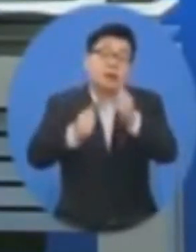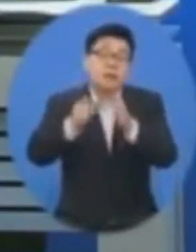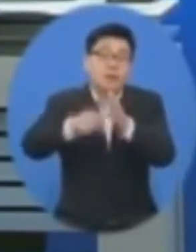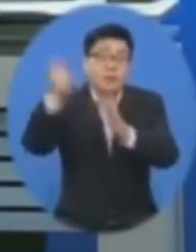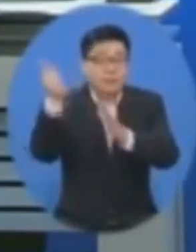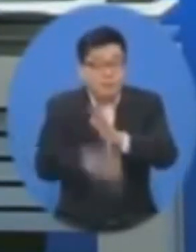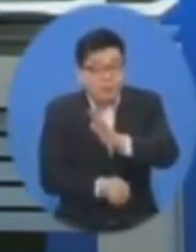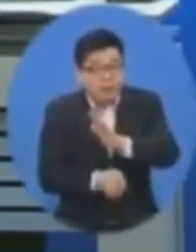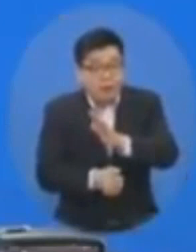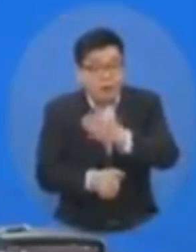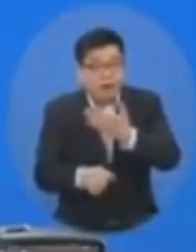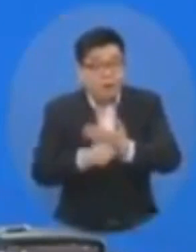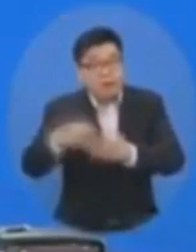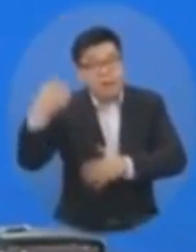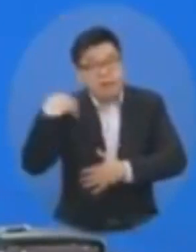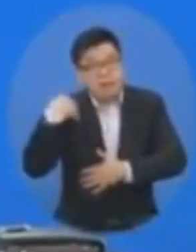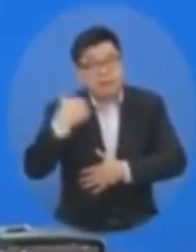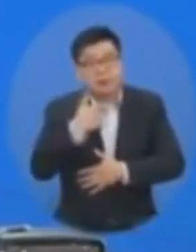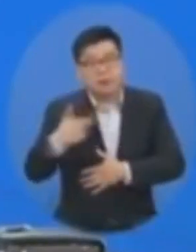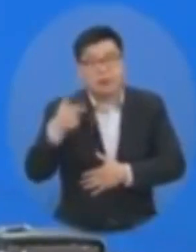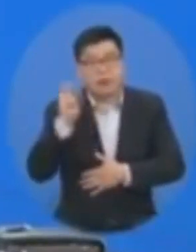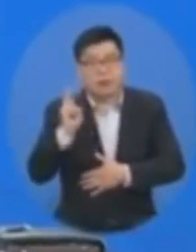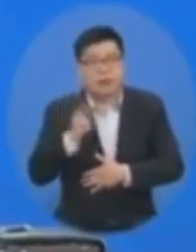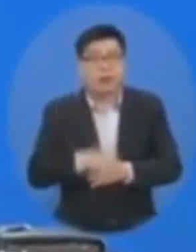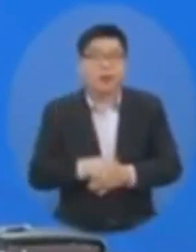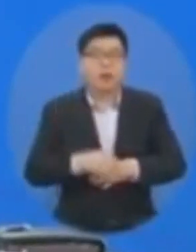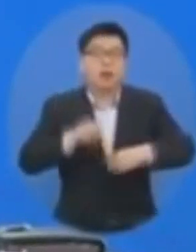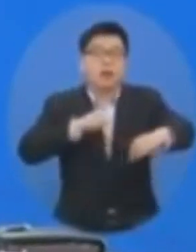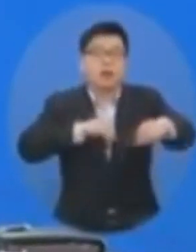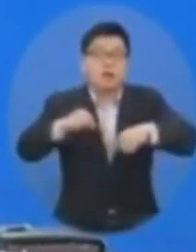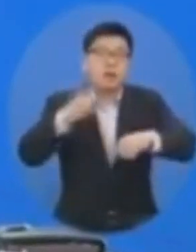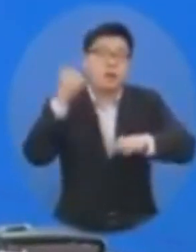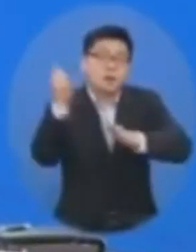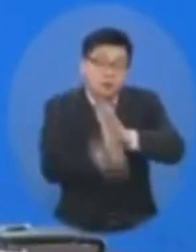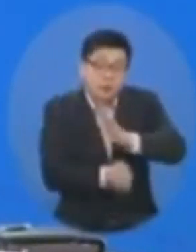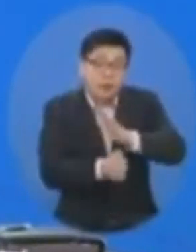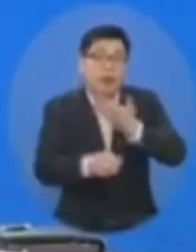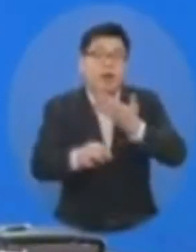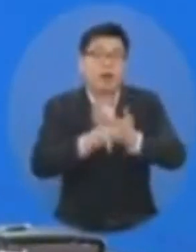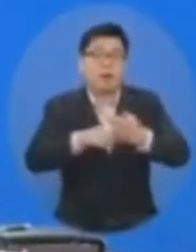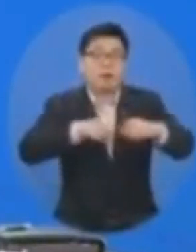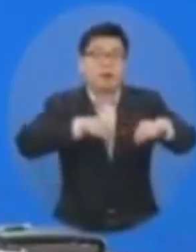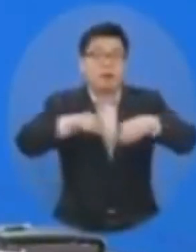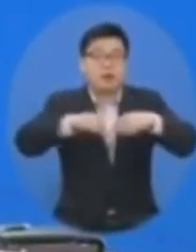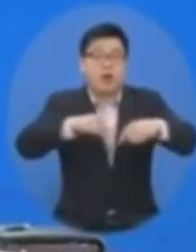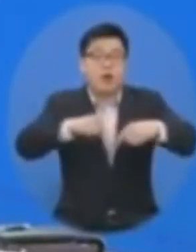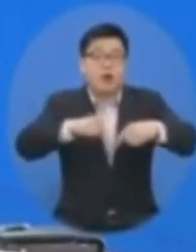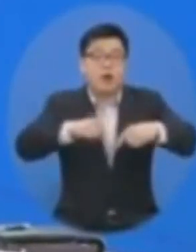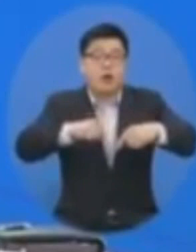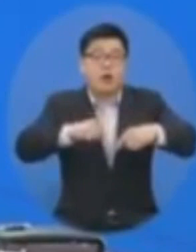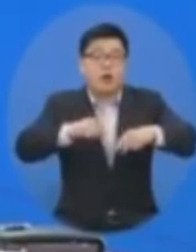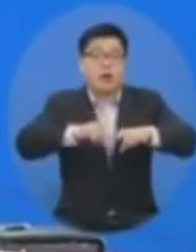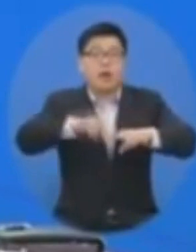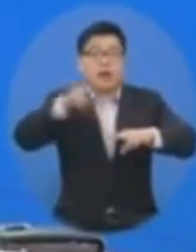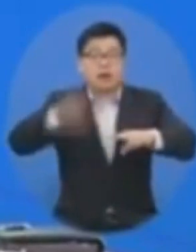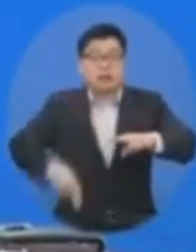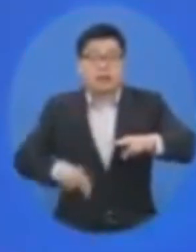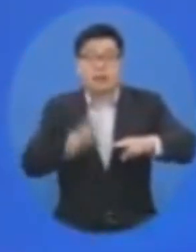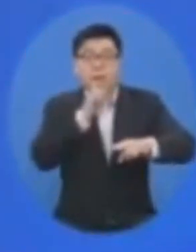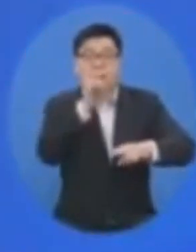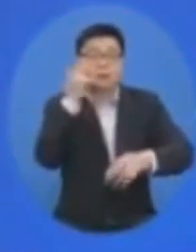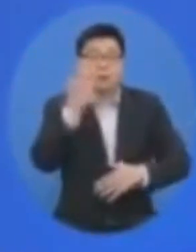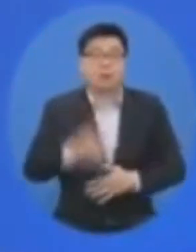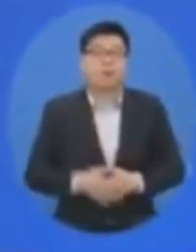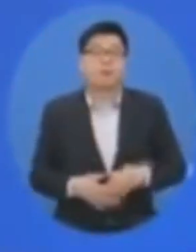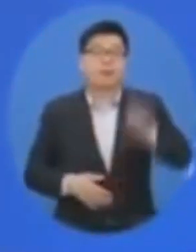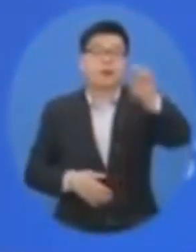없습니다. 만약에 대선에서 패배하시면은 정계 은퇴하겠다 이렇게 이 자리에서 선언하실 생각 없으십니까 혹시? 문재인